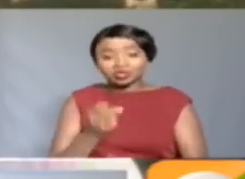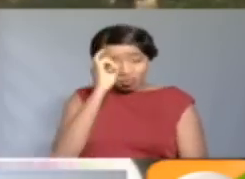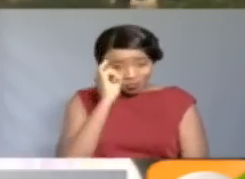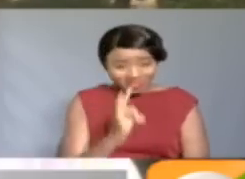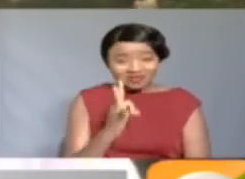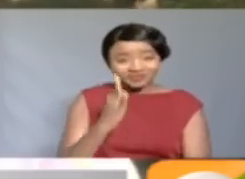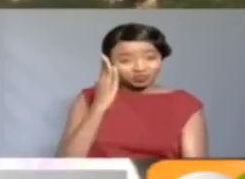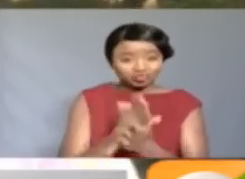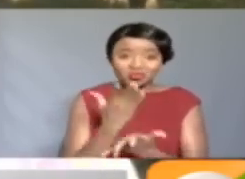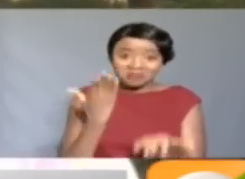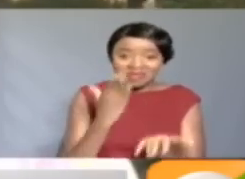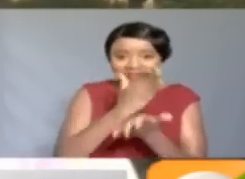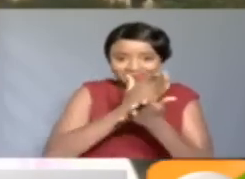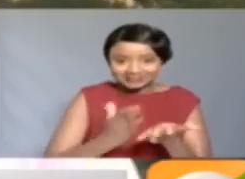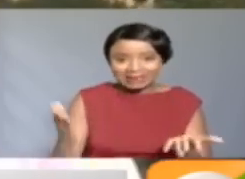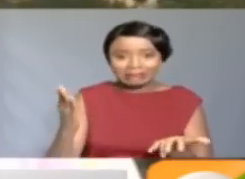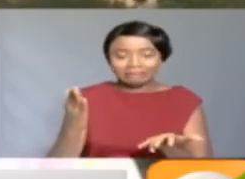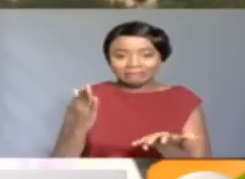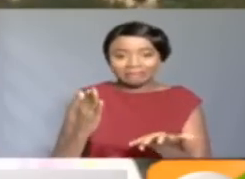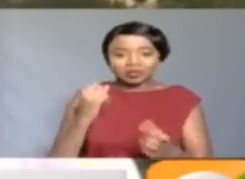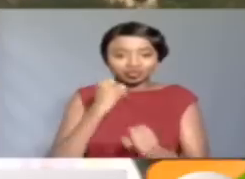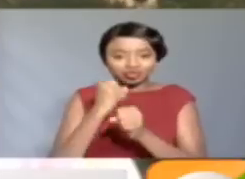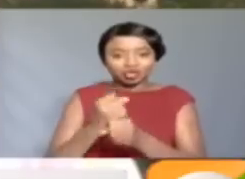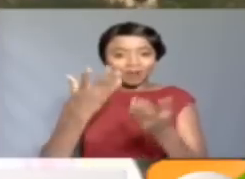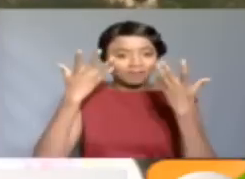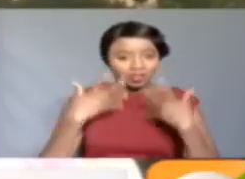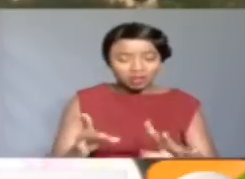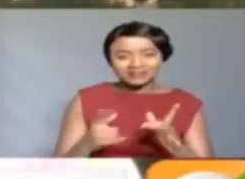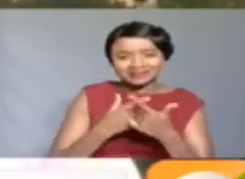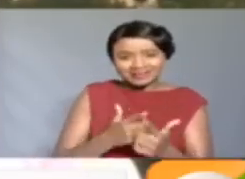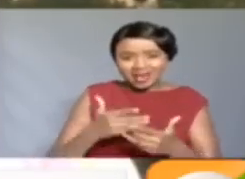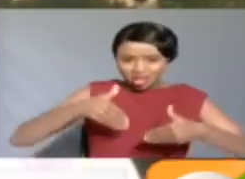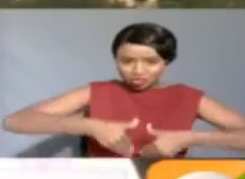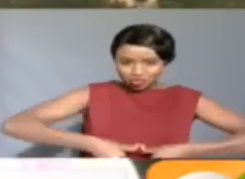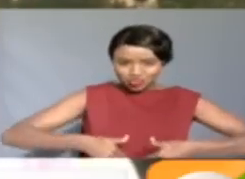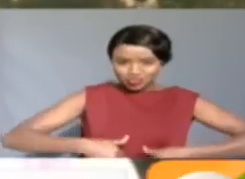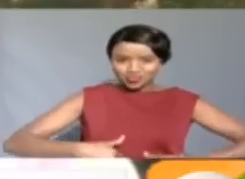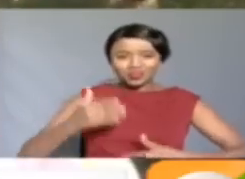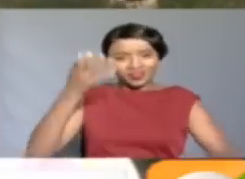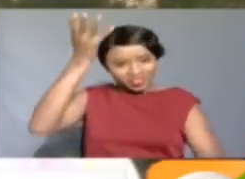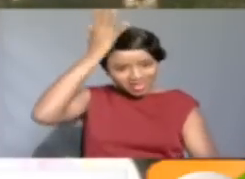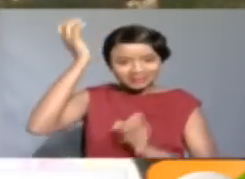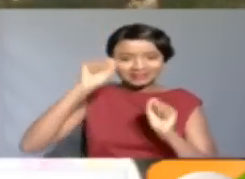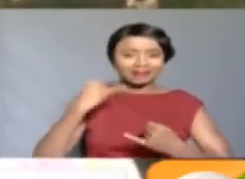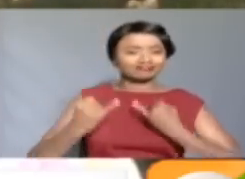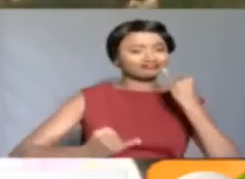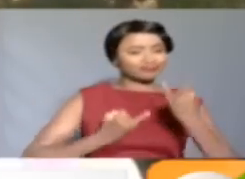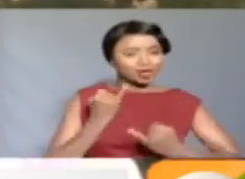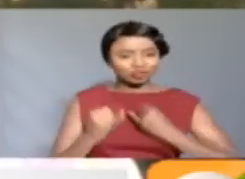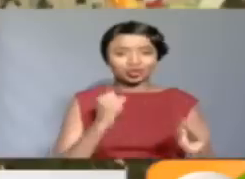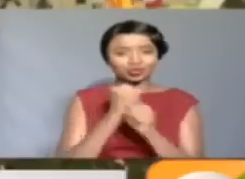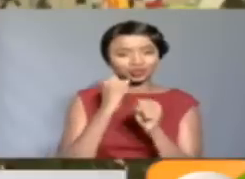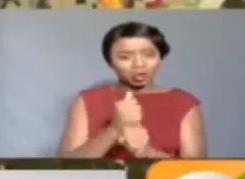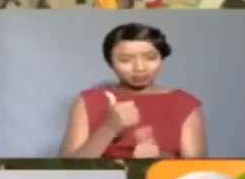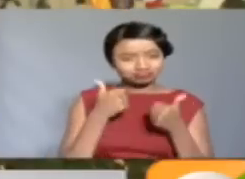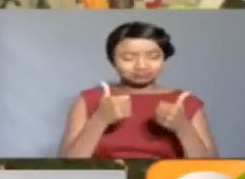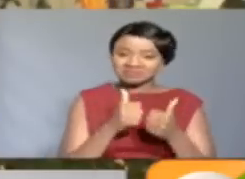some of us must be sacrificed so that the young nurses upcoming can enjoy the freedom, so be it.